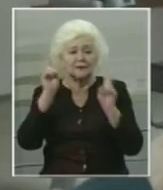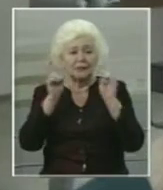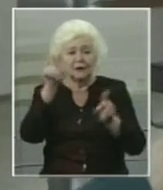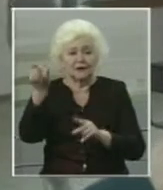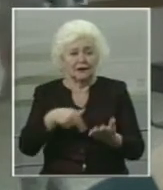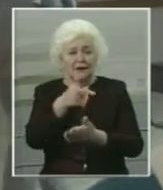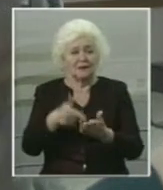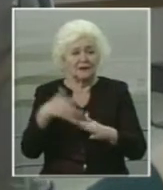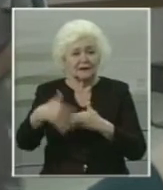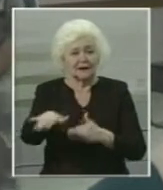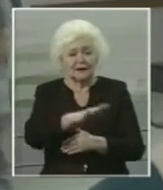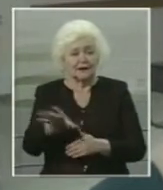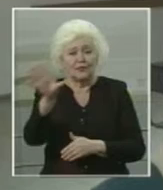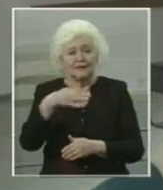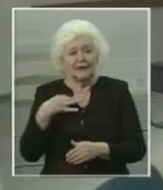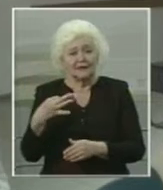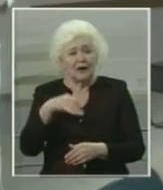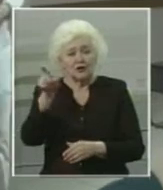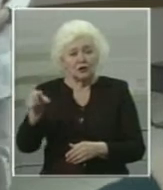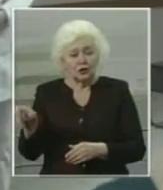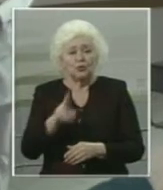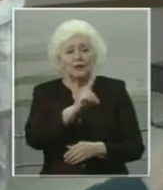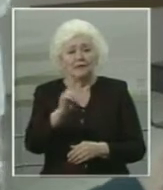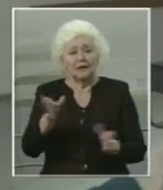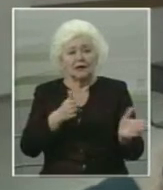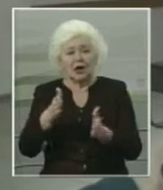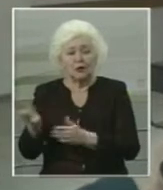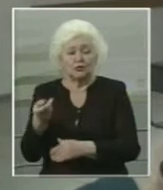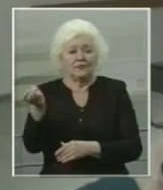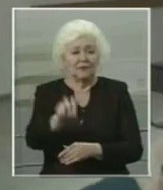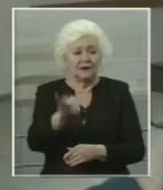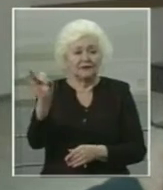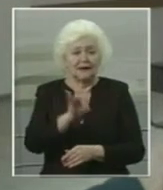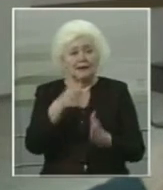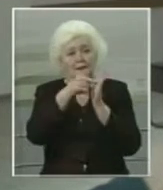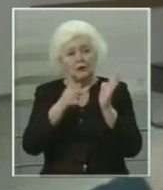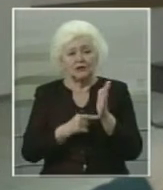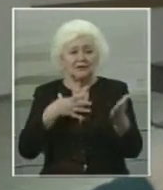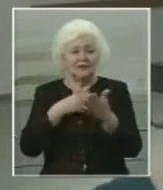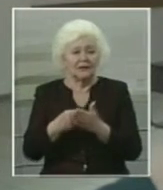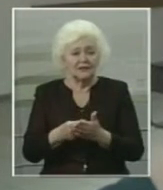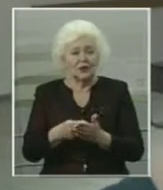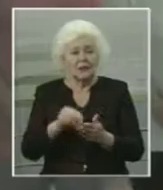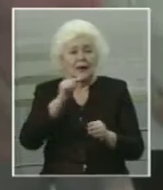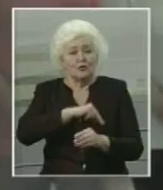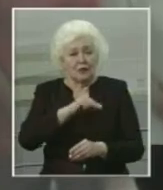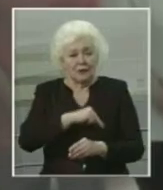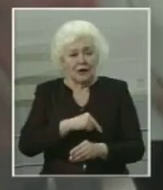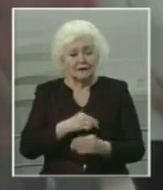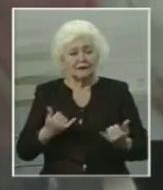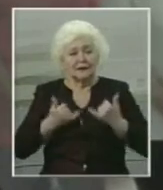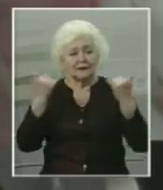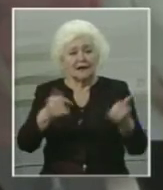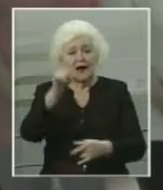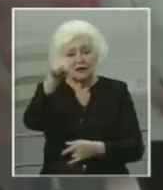міста Херсона, всіх небайдужих людей, які готові прийти і поділитися своєю працею заради